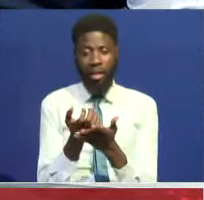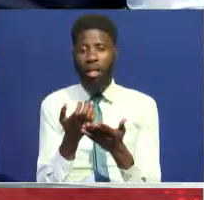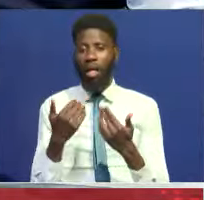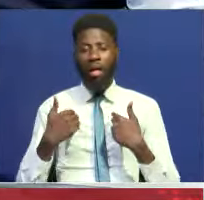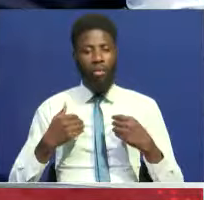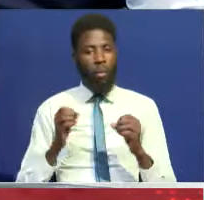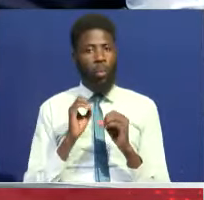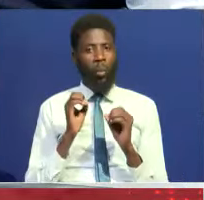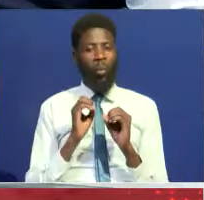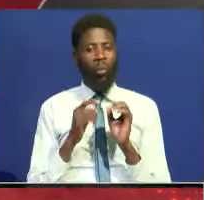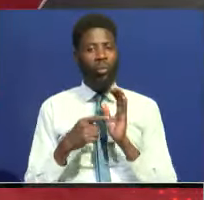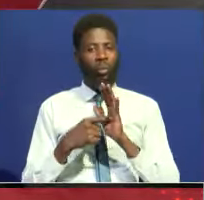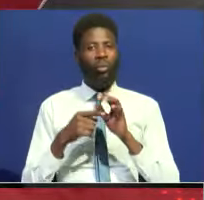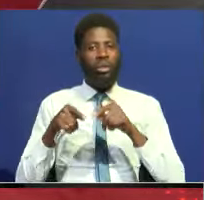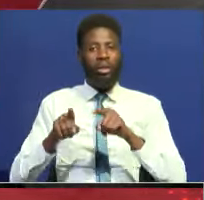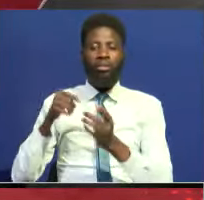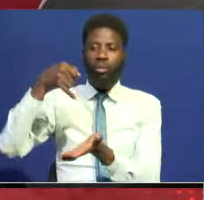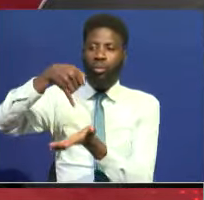hayo.